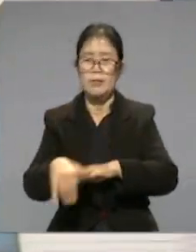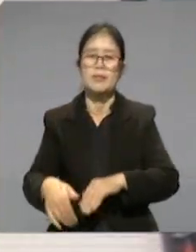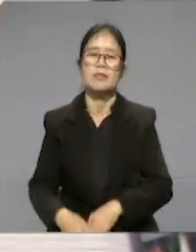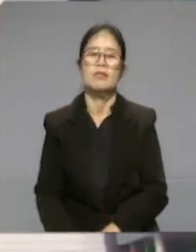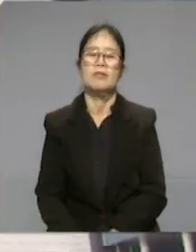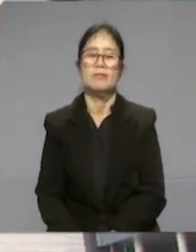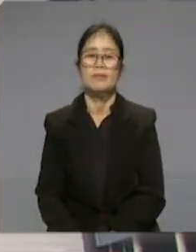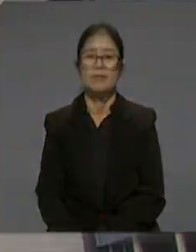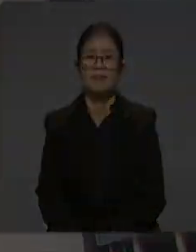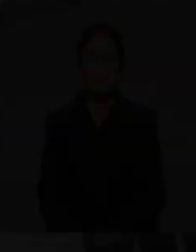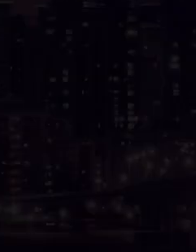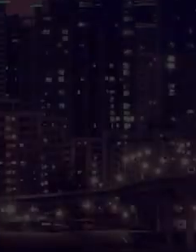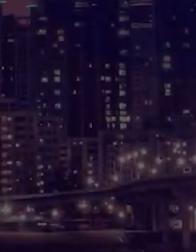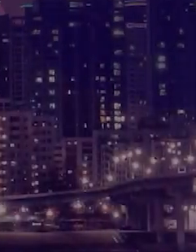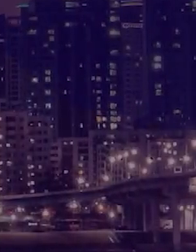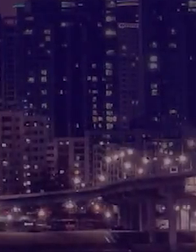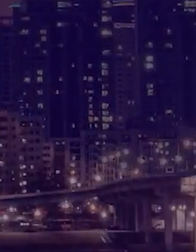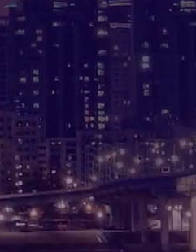뉴스